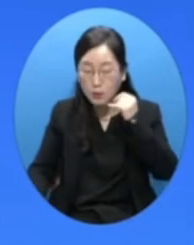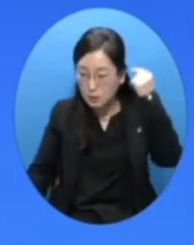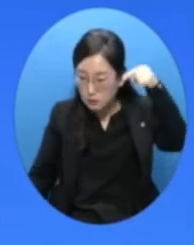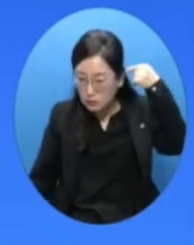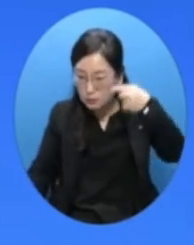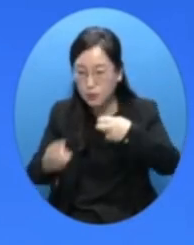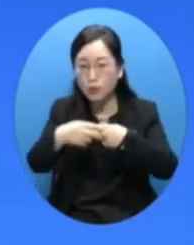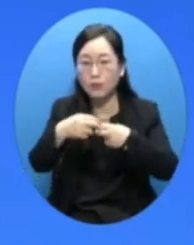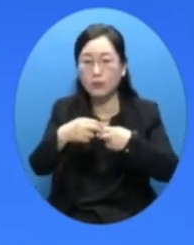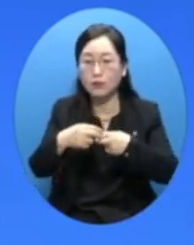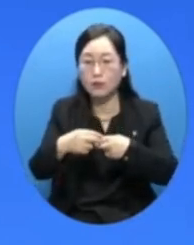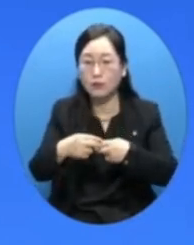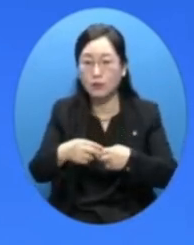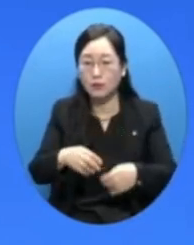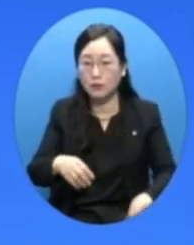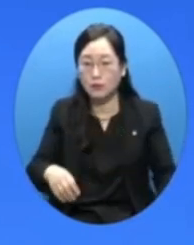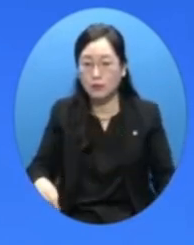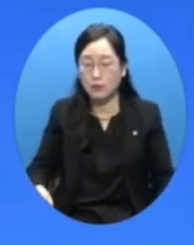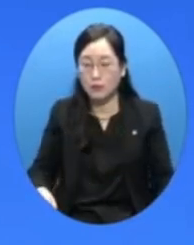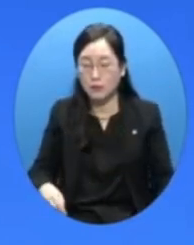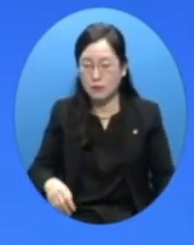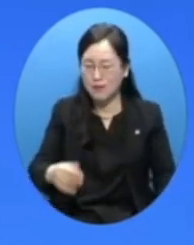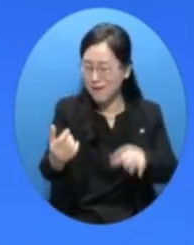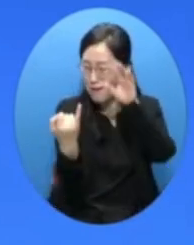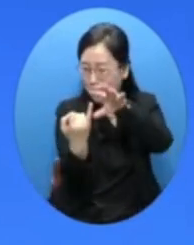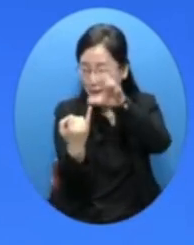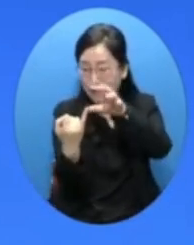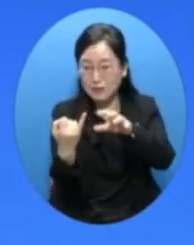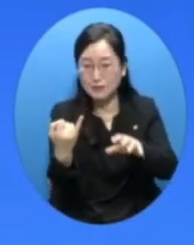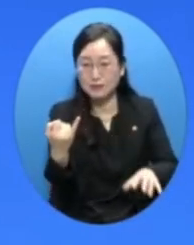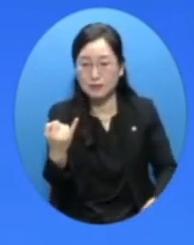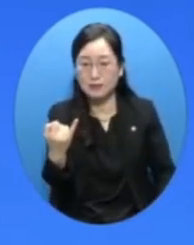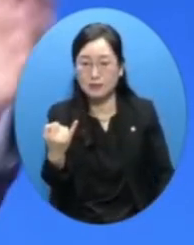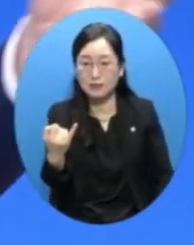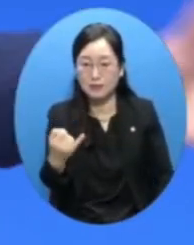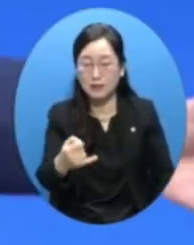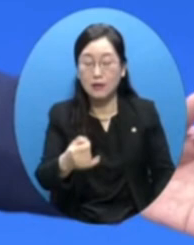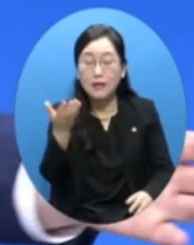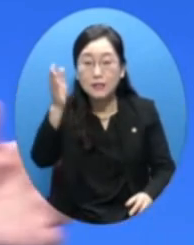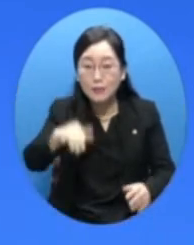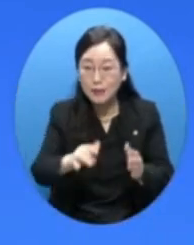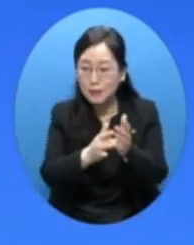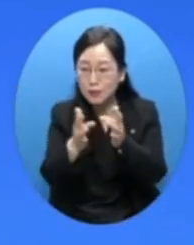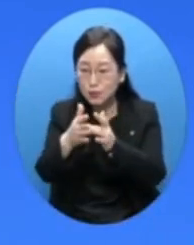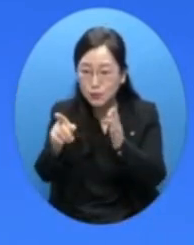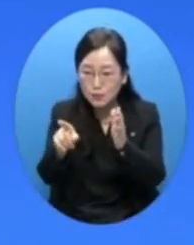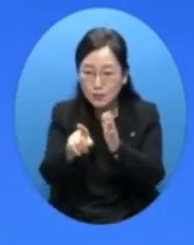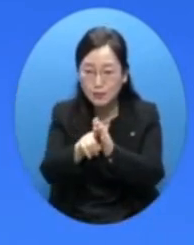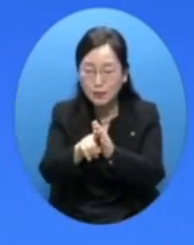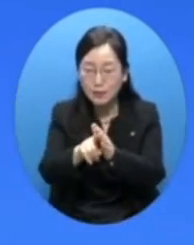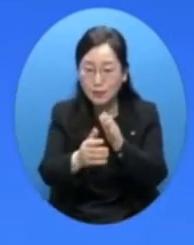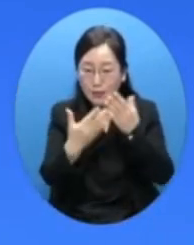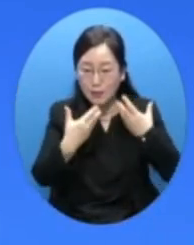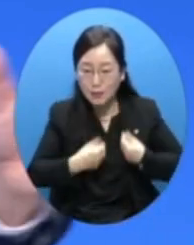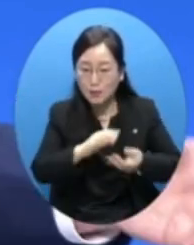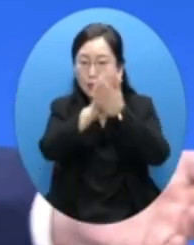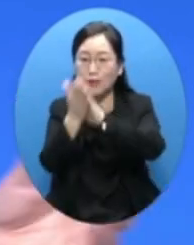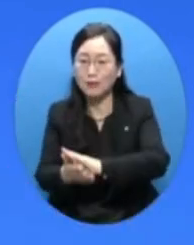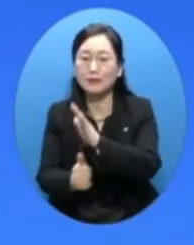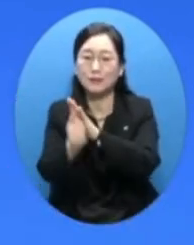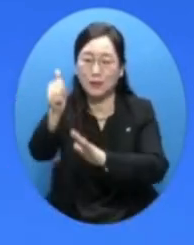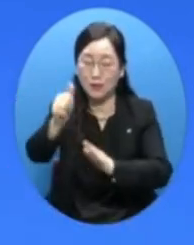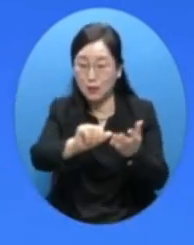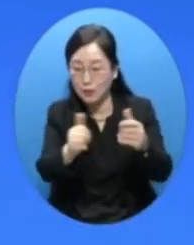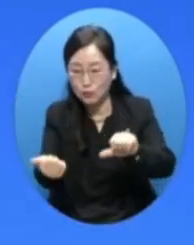정신병으로 자기를 학대했을 때 예수님을 만나서 인생이 변화되었습니다. 절망 인생이 희망 인생이 되었고 죽음의